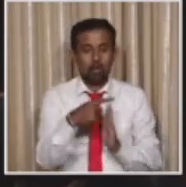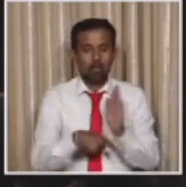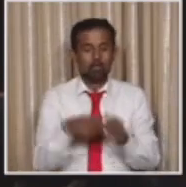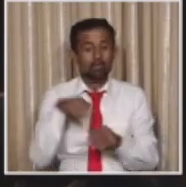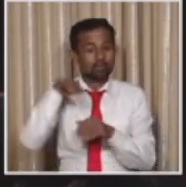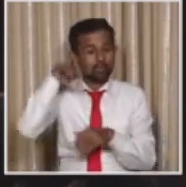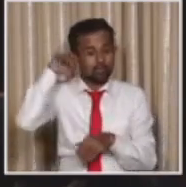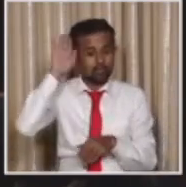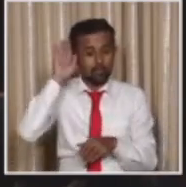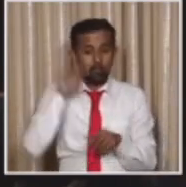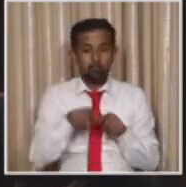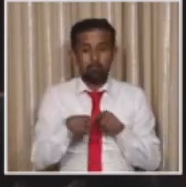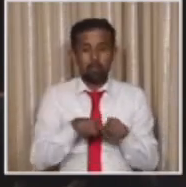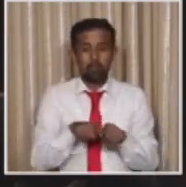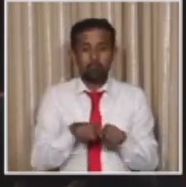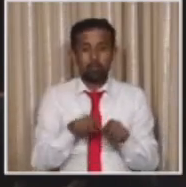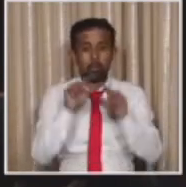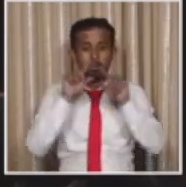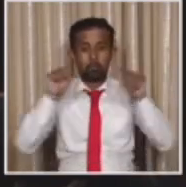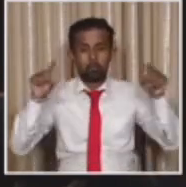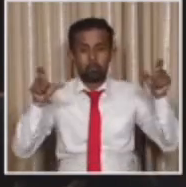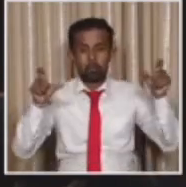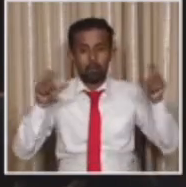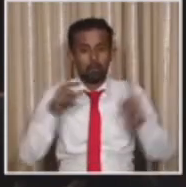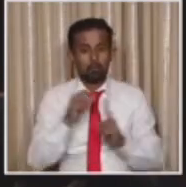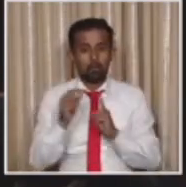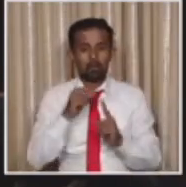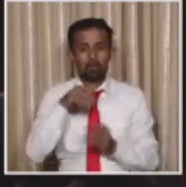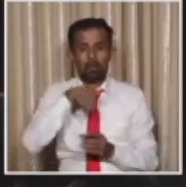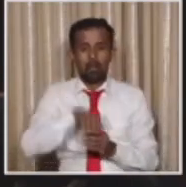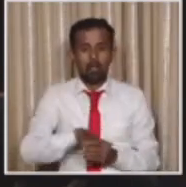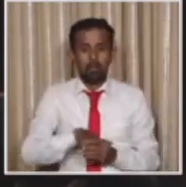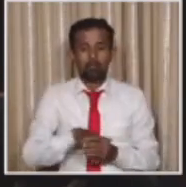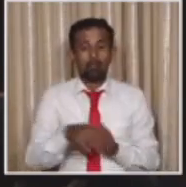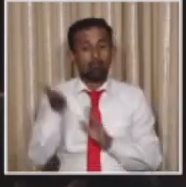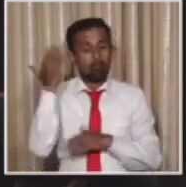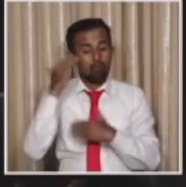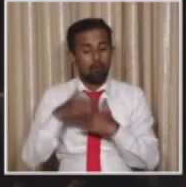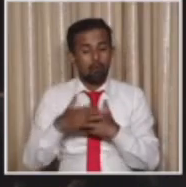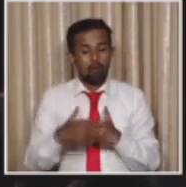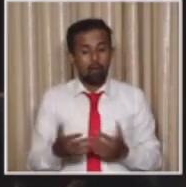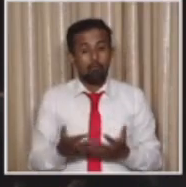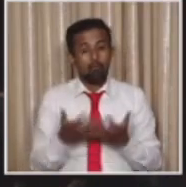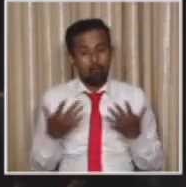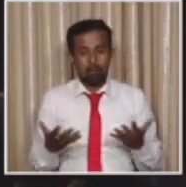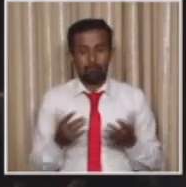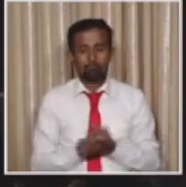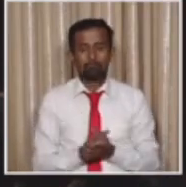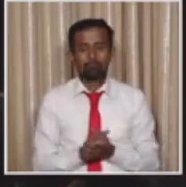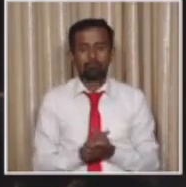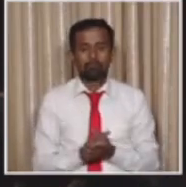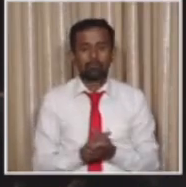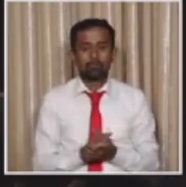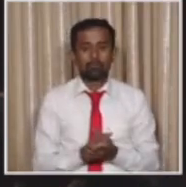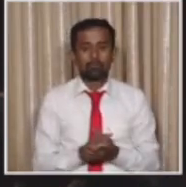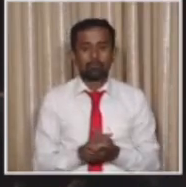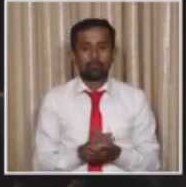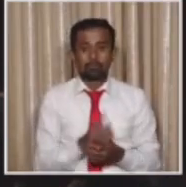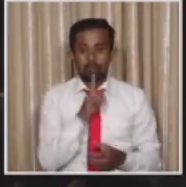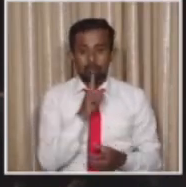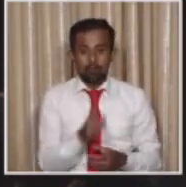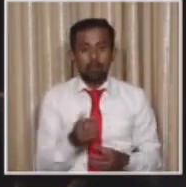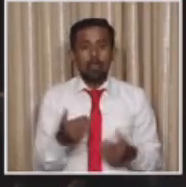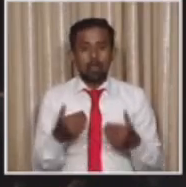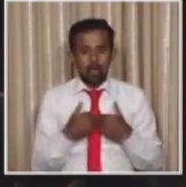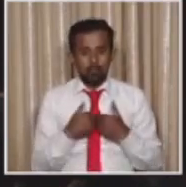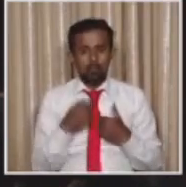ඉතිහාසයේ මෙවැනි මාතෘකා පිළිබඳව මේ පාර්ලිමේන්තුවේ ඇති වෙන්න කතා කරලා තියෙනවා. එතකොට ඒ වගේ මම කියන්න කැමතියි, අපිත්